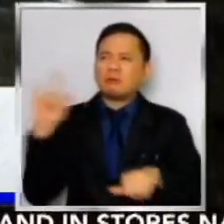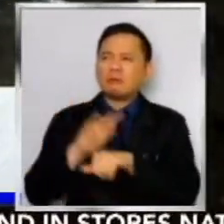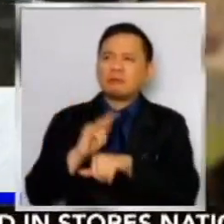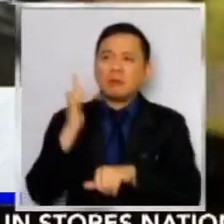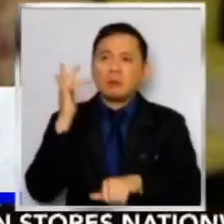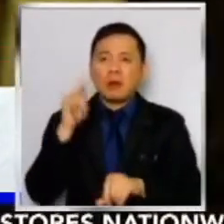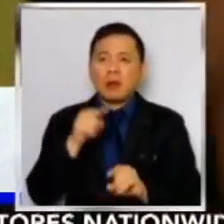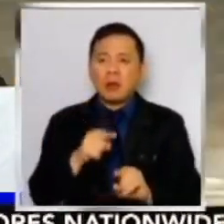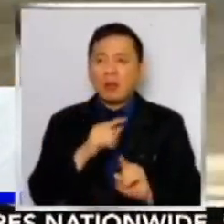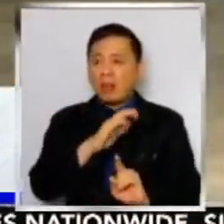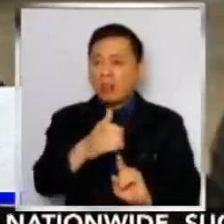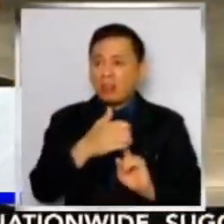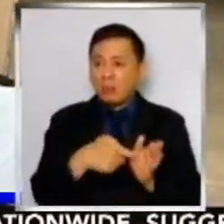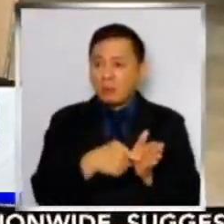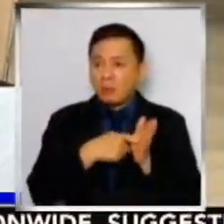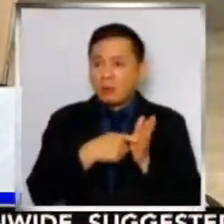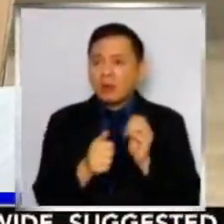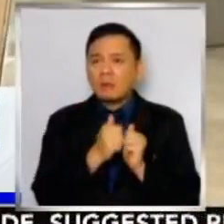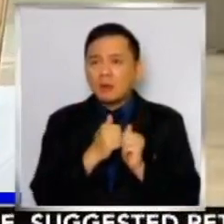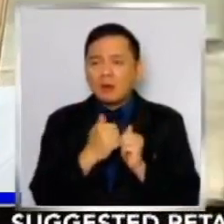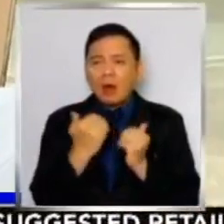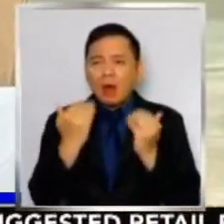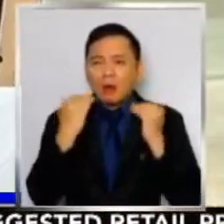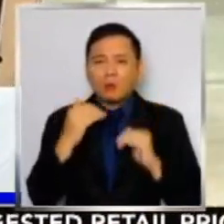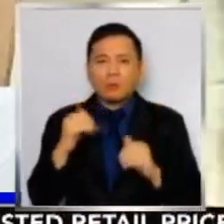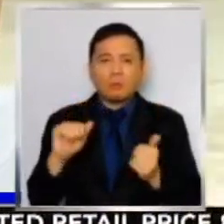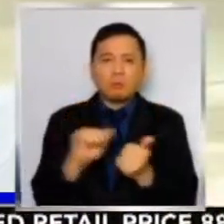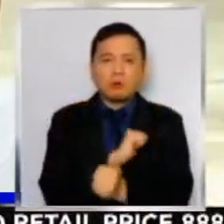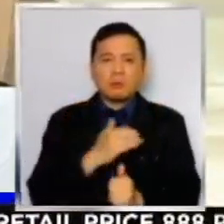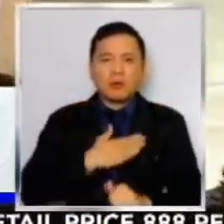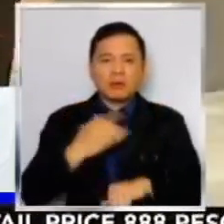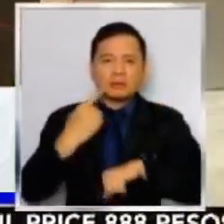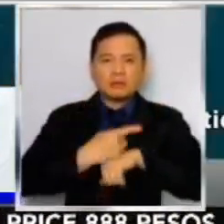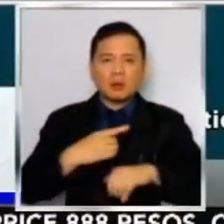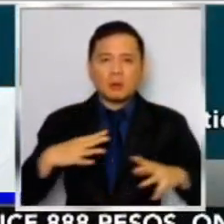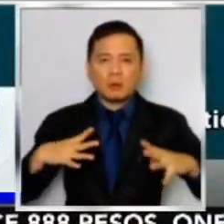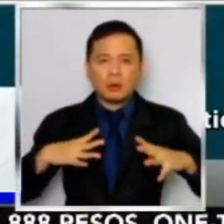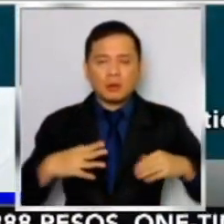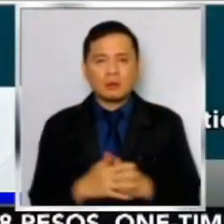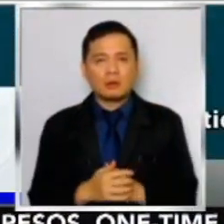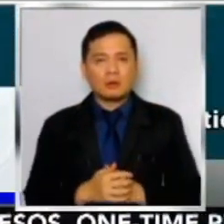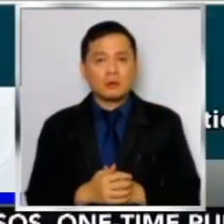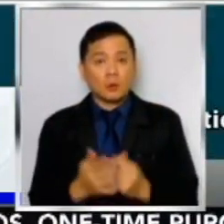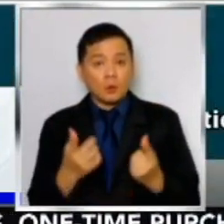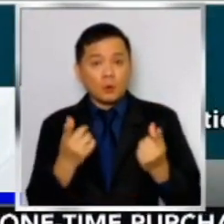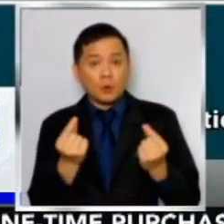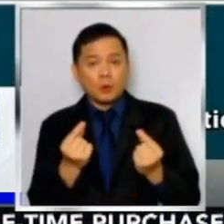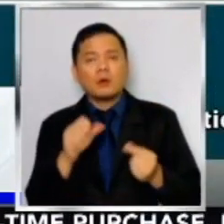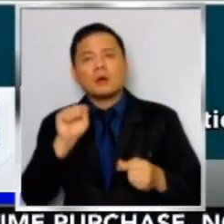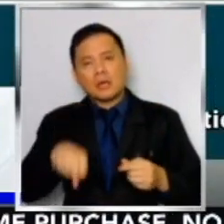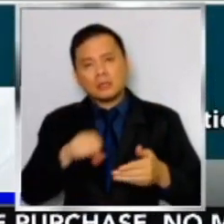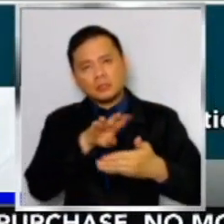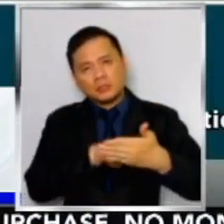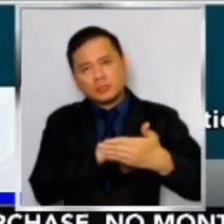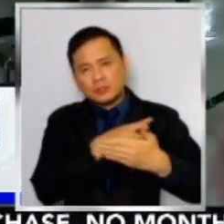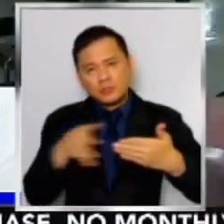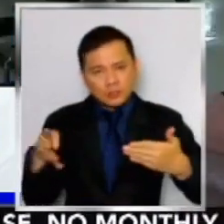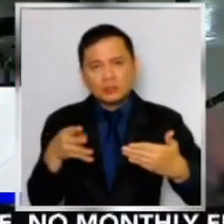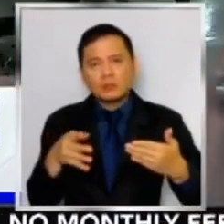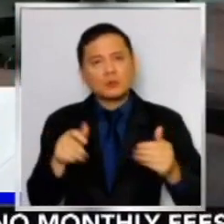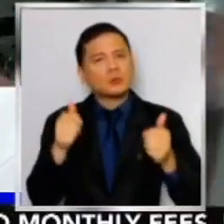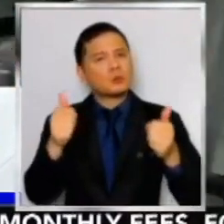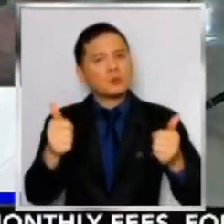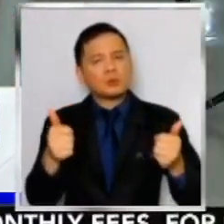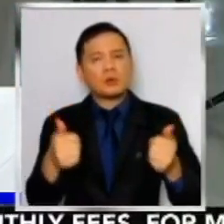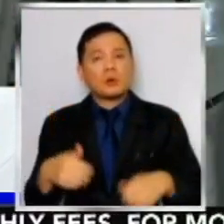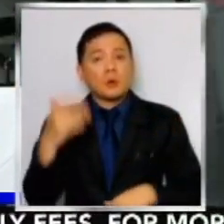mandatory quarantine? Maganda balita, pwede na mag-schedule ng biyahe pa uwi dahil sa resolusyong inaprobahan kahapon ng IATF.